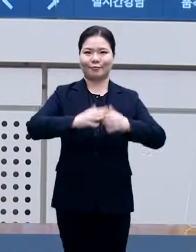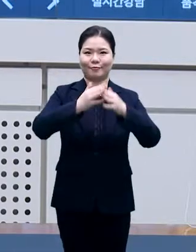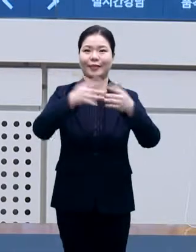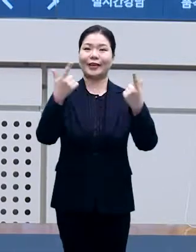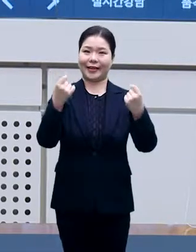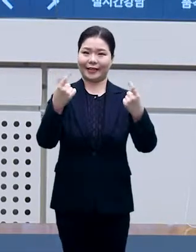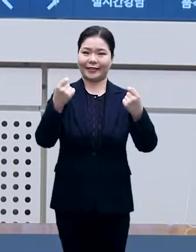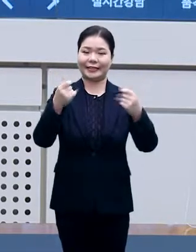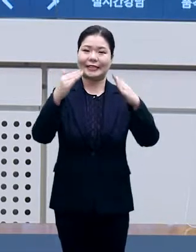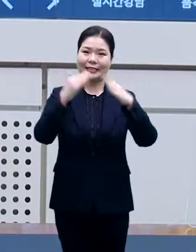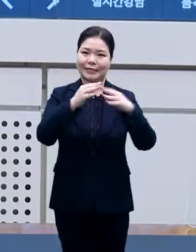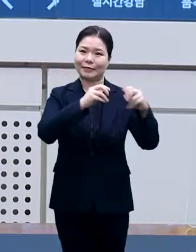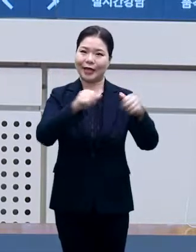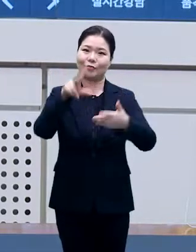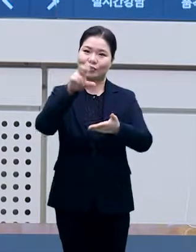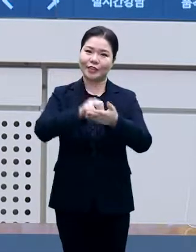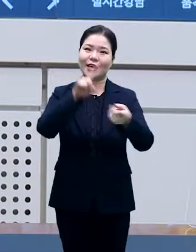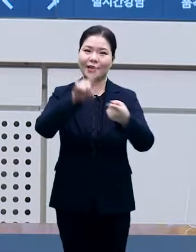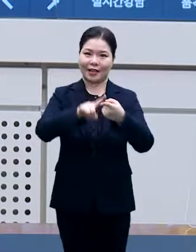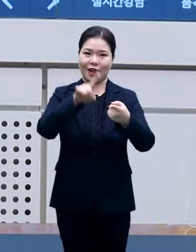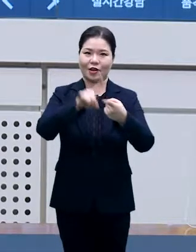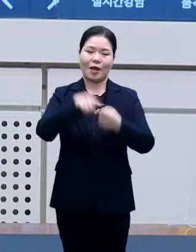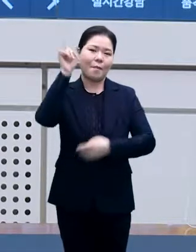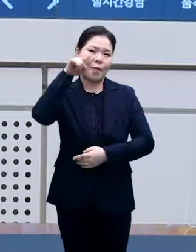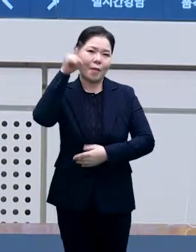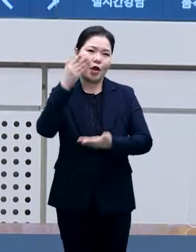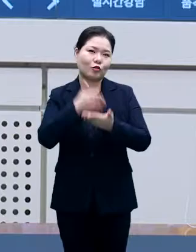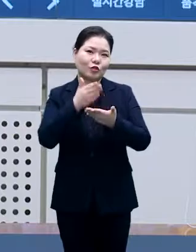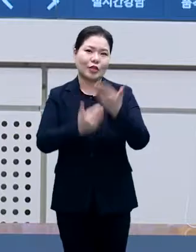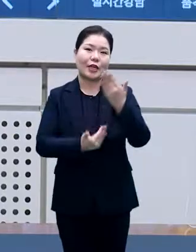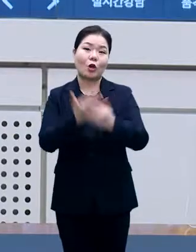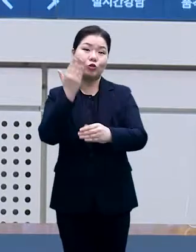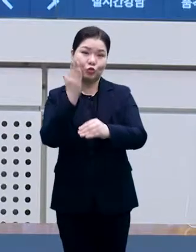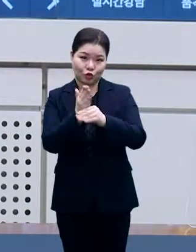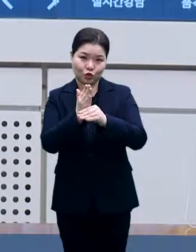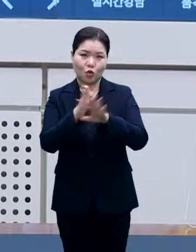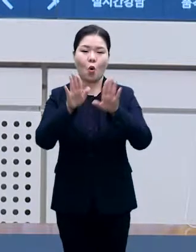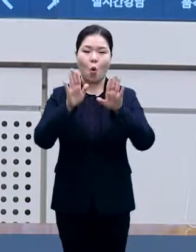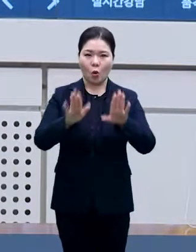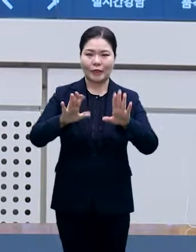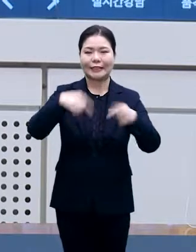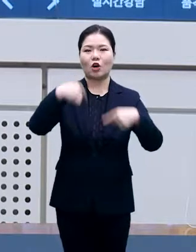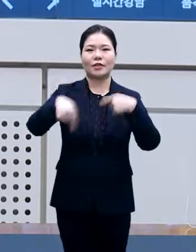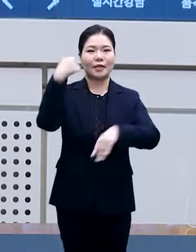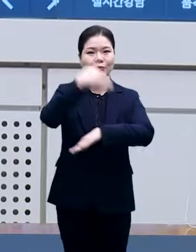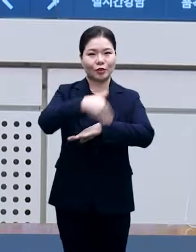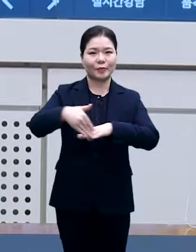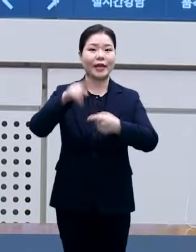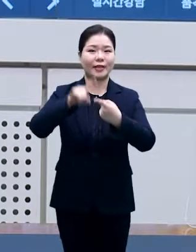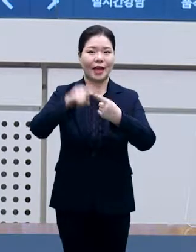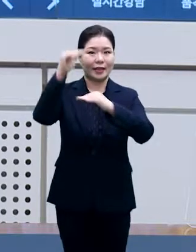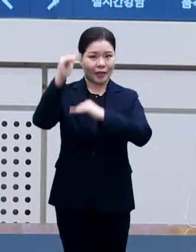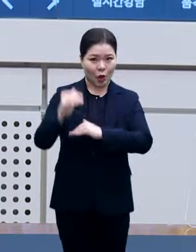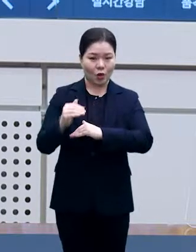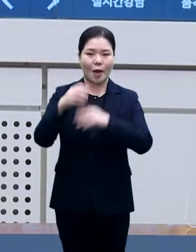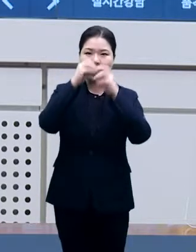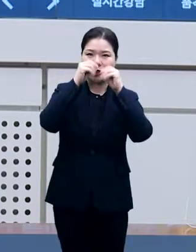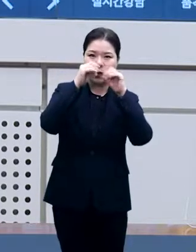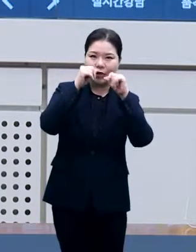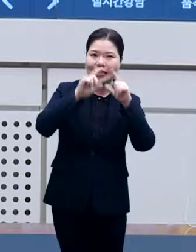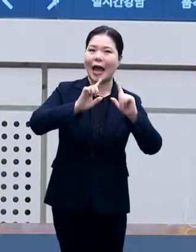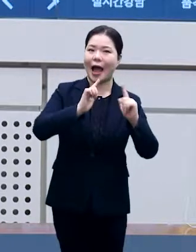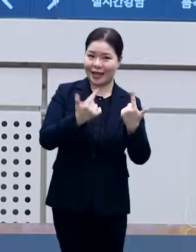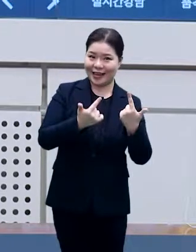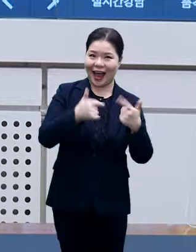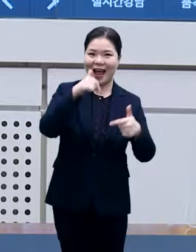재건축 같은 부동산 관련 쟁점들이 연일 뉴스에 오르내리고 있는 만큼 오늘 정책 브리핑은 예고해드렸던